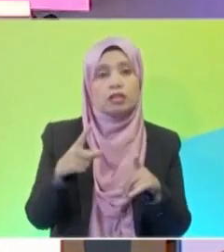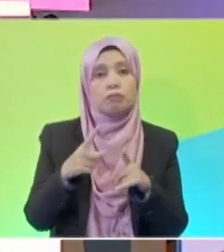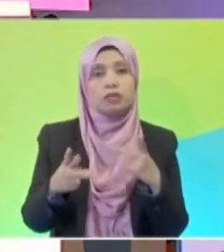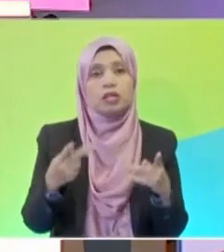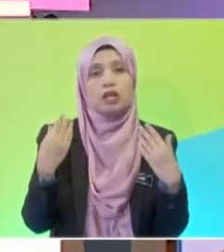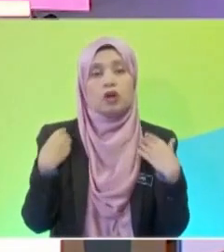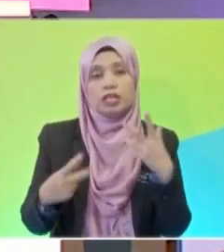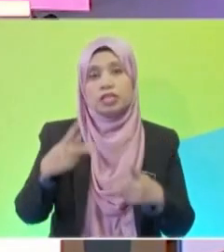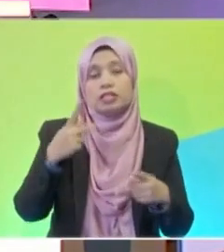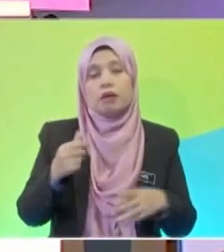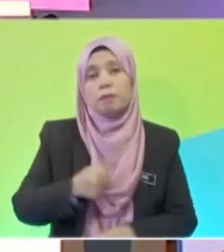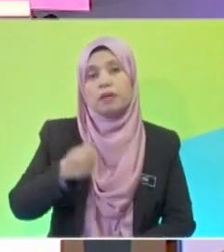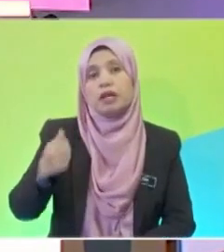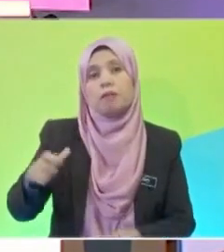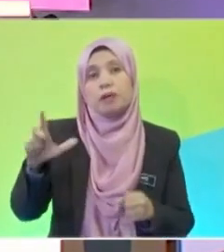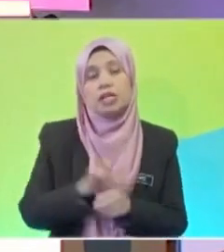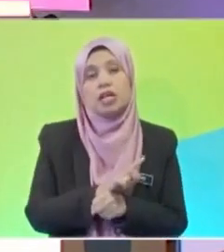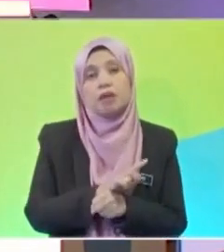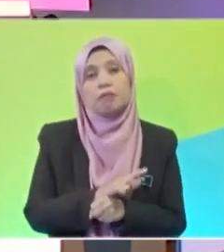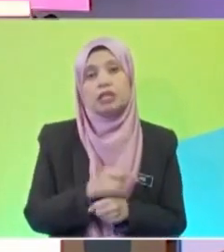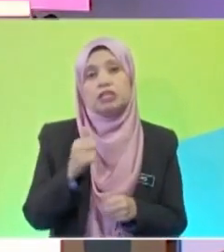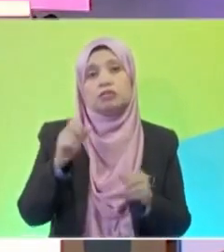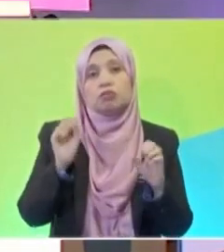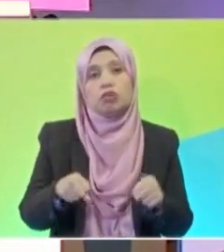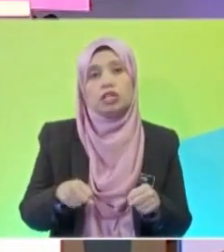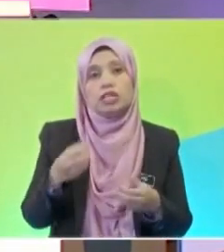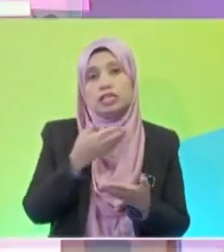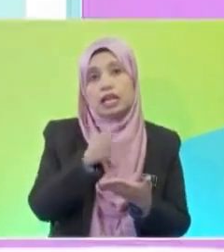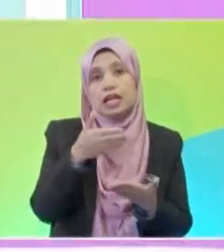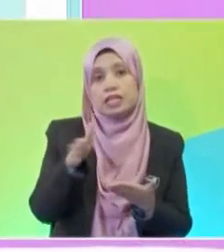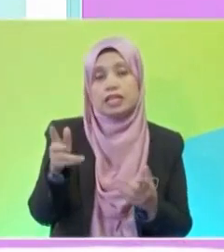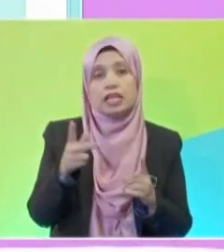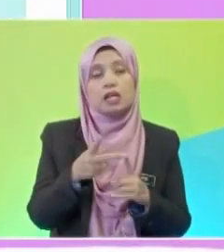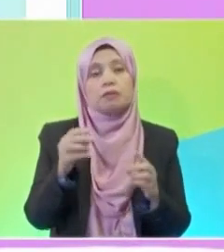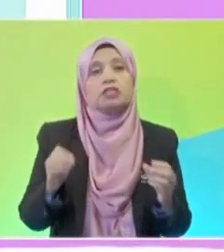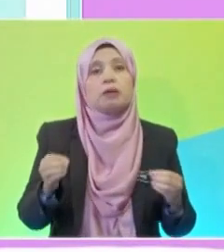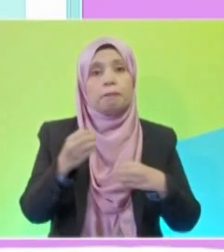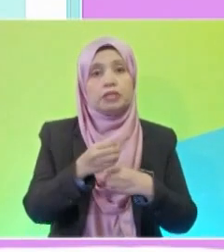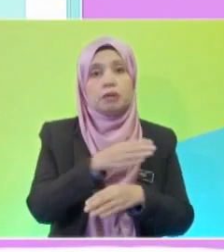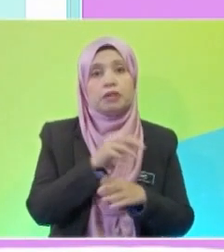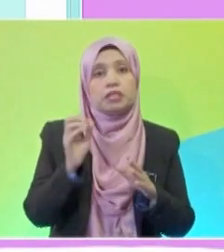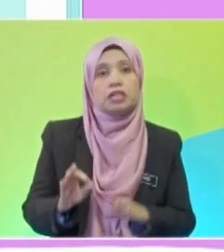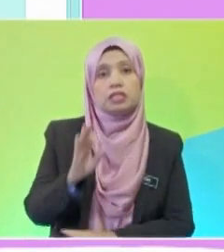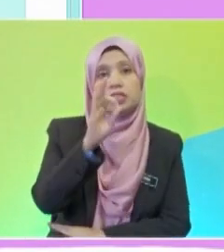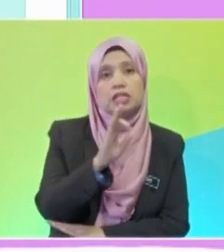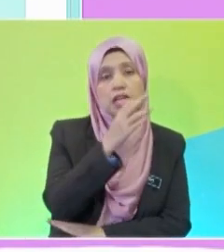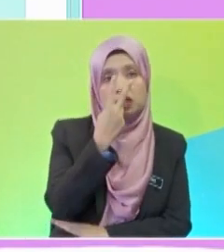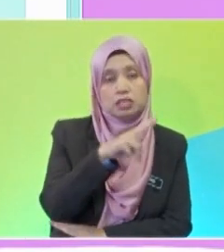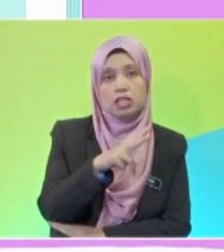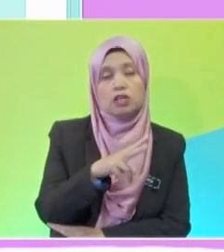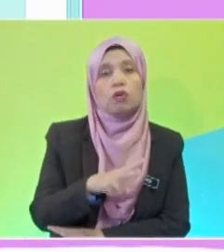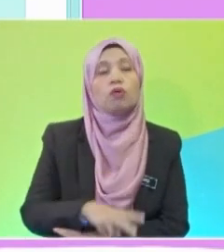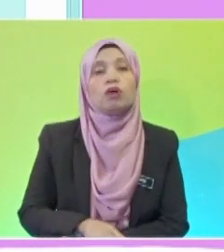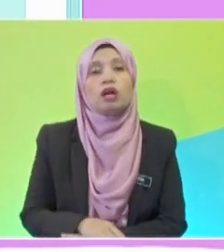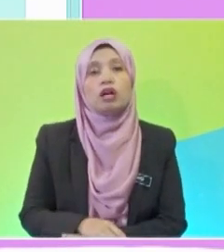ada kenderaan, peralatan, lengkapan, ia boleh diagihkan kepada pejabat dan kilang. Tengok soalan, berapa persen